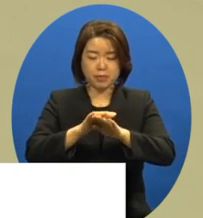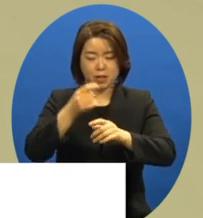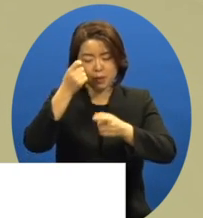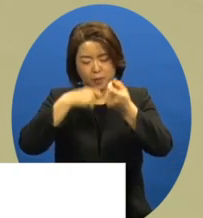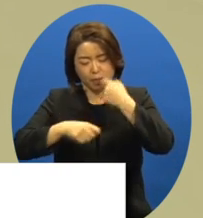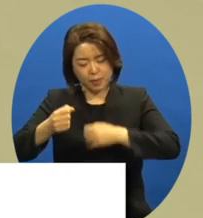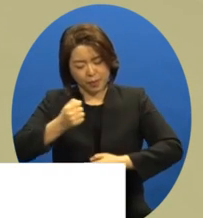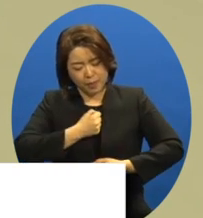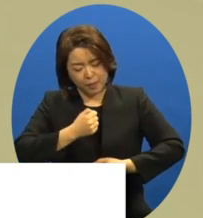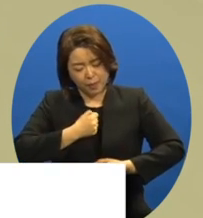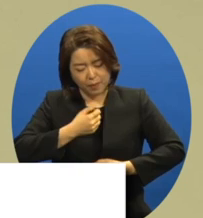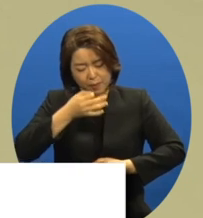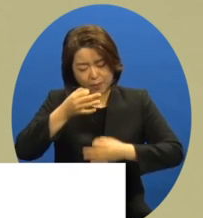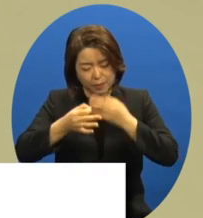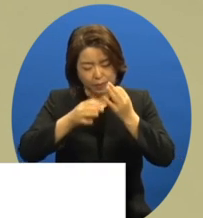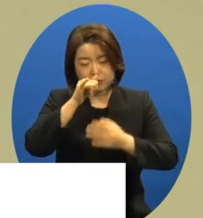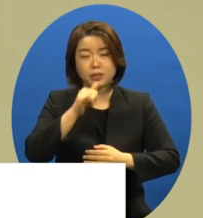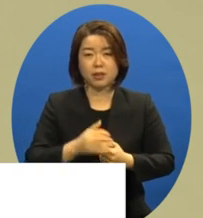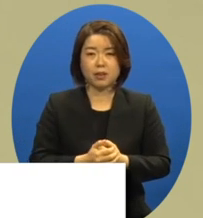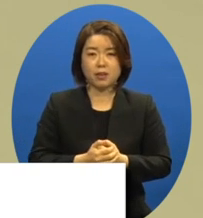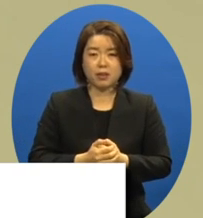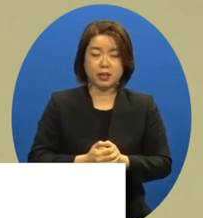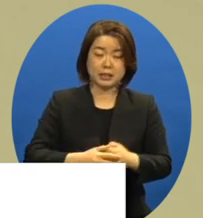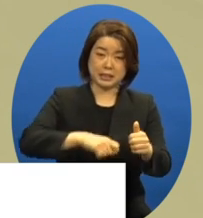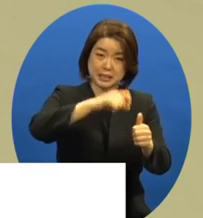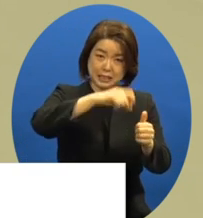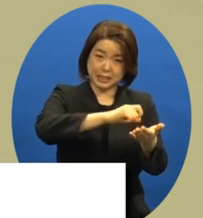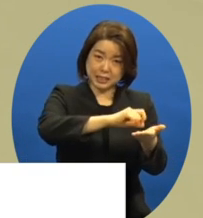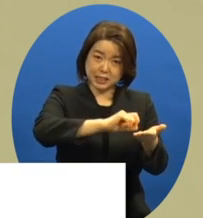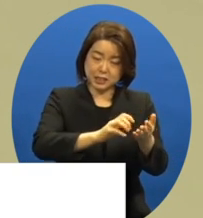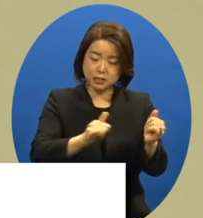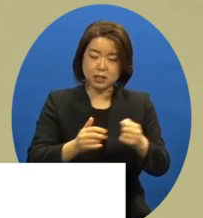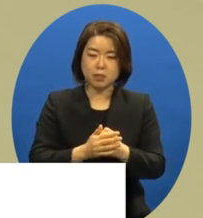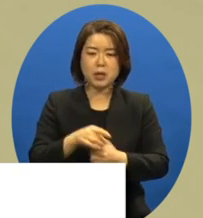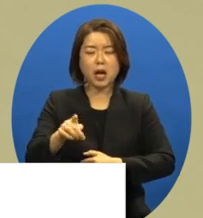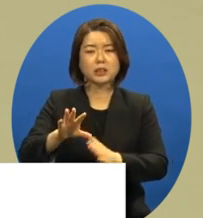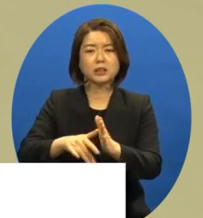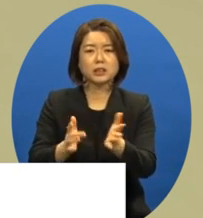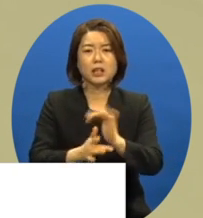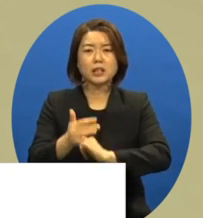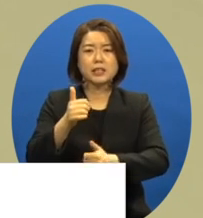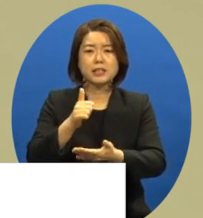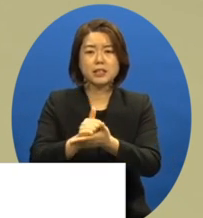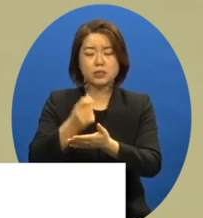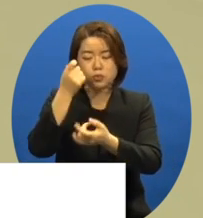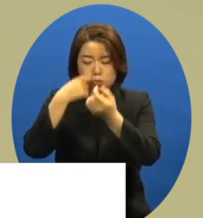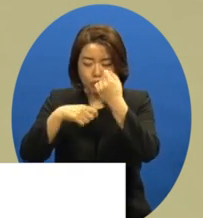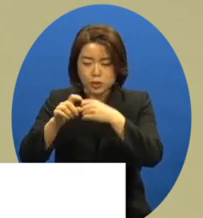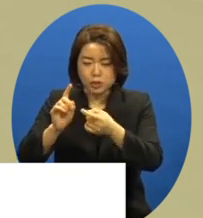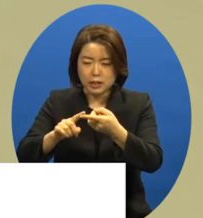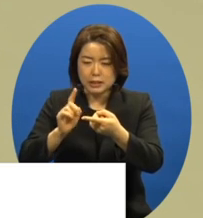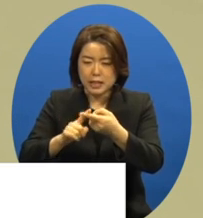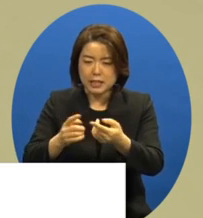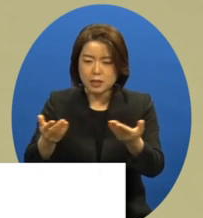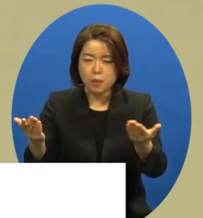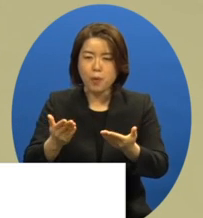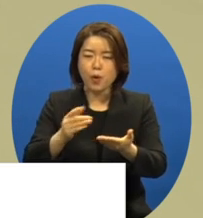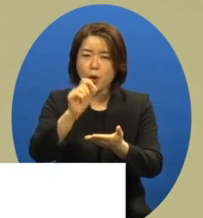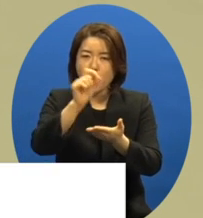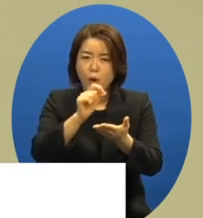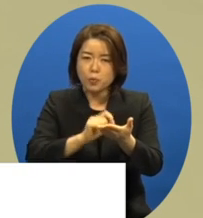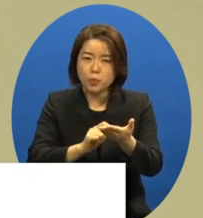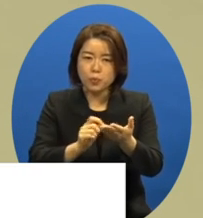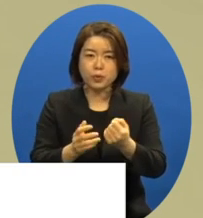하고 우셨습니다. 히브리서 기자는 그때 예수님이 우셨던 일에 대하여 이렇게 말씀합니다. 히브리서